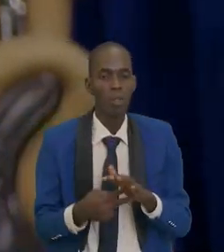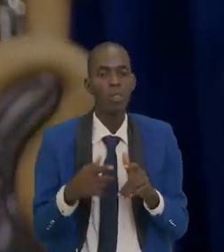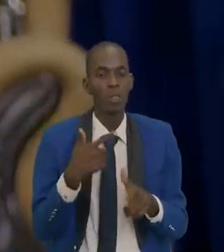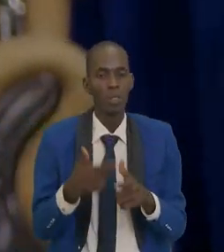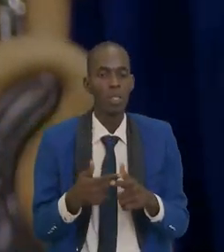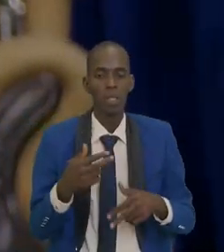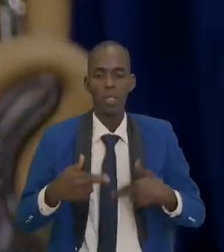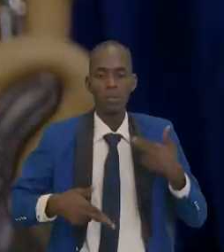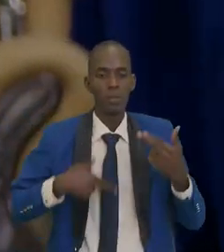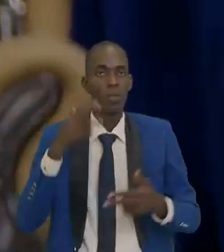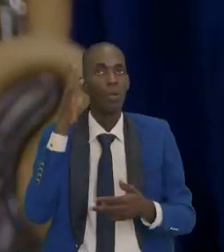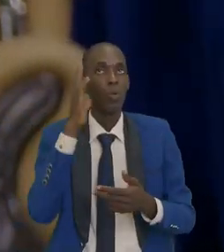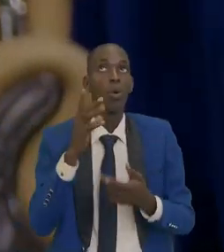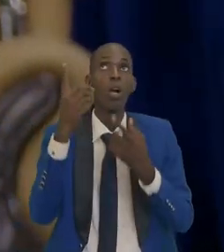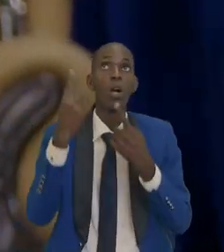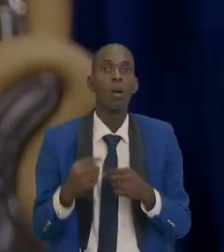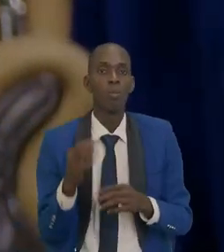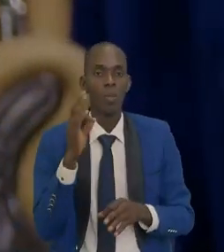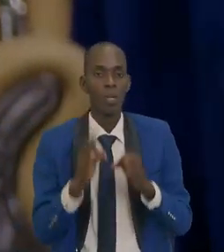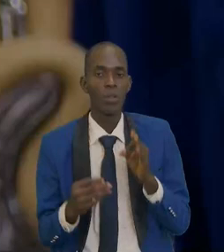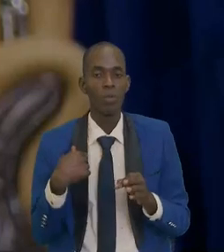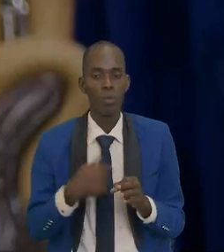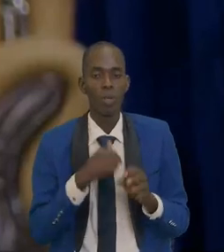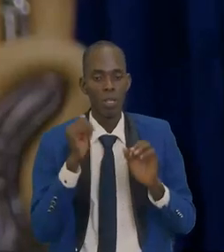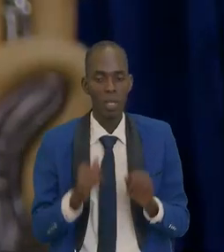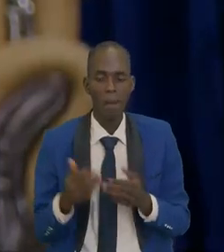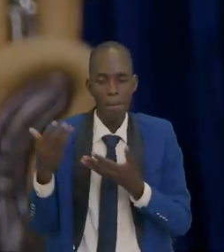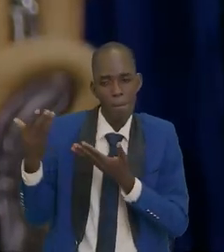viendra. Si nous pouvons